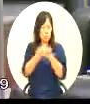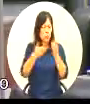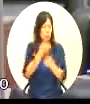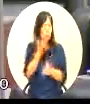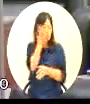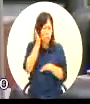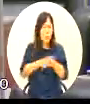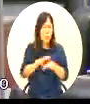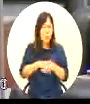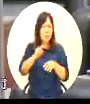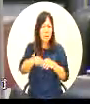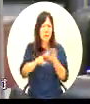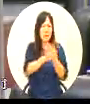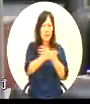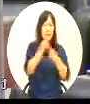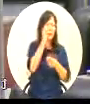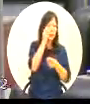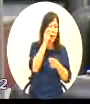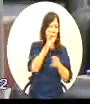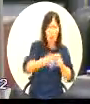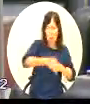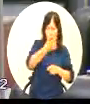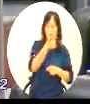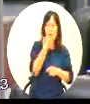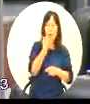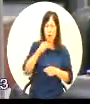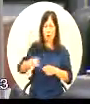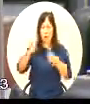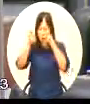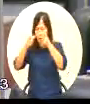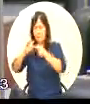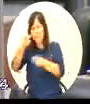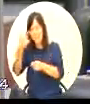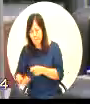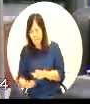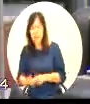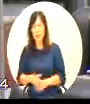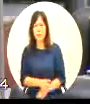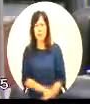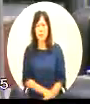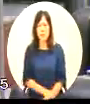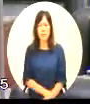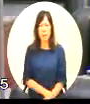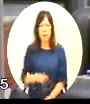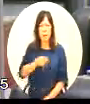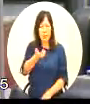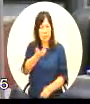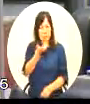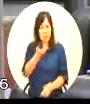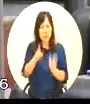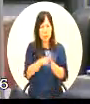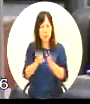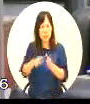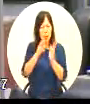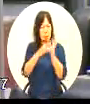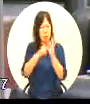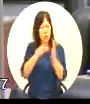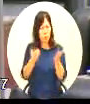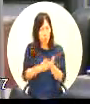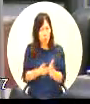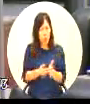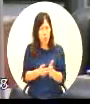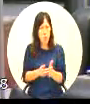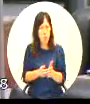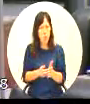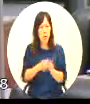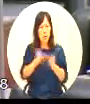题？是怎么人台南市会当较紧，啊，咱高雄市会当加班？啊，我们前面不是有说了吗？我们现